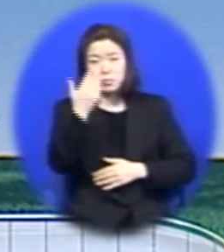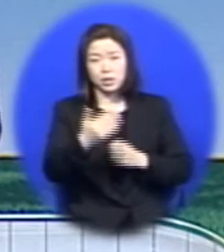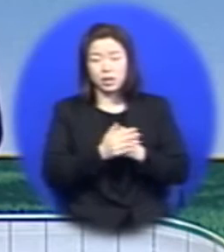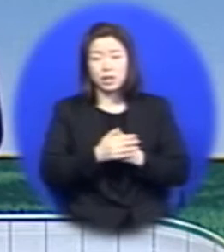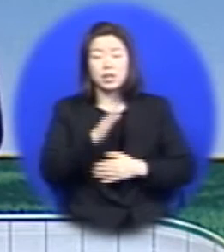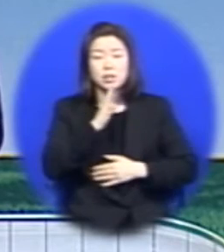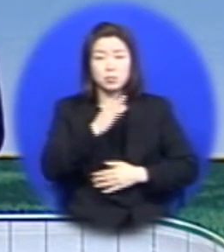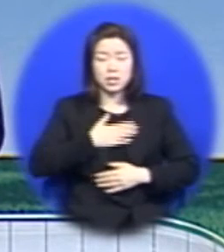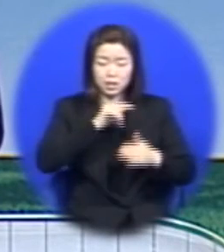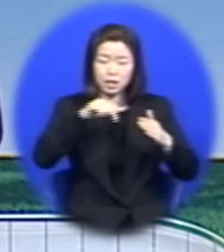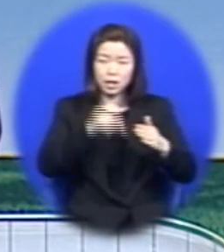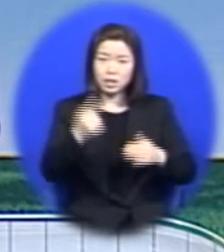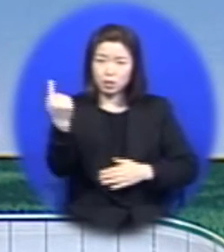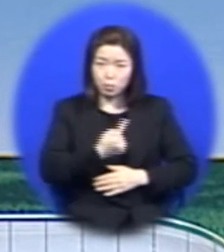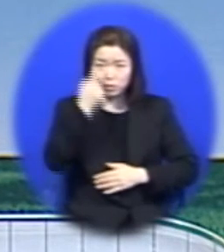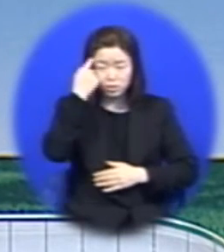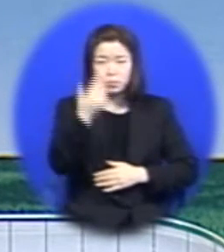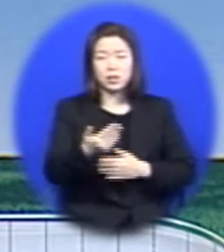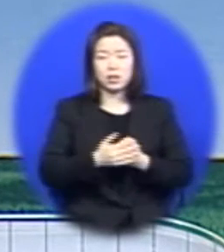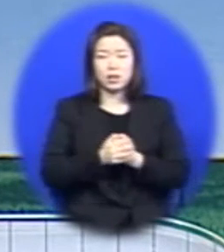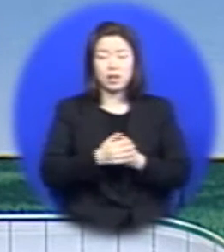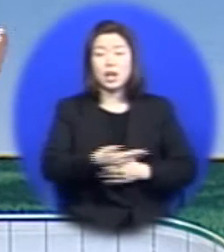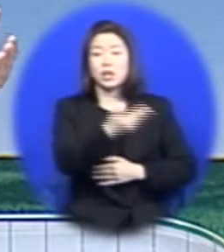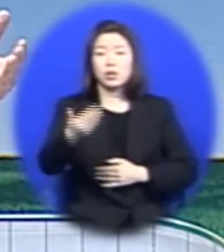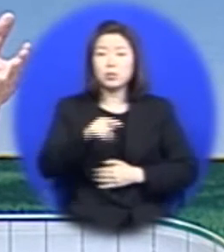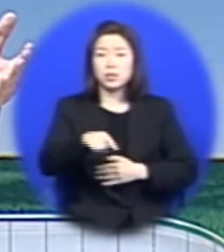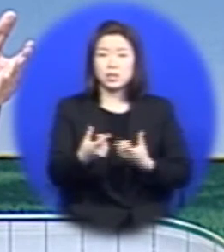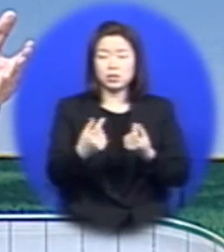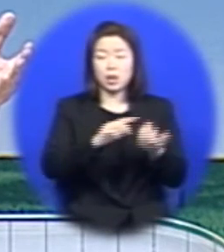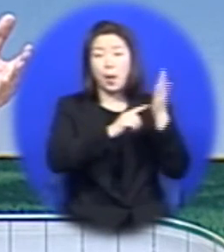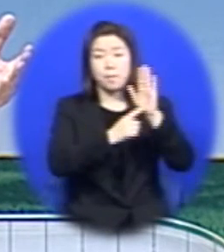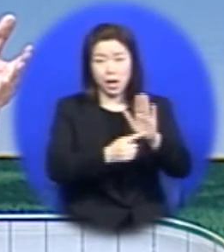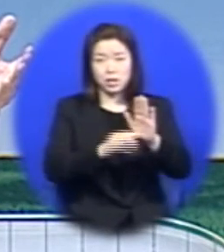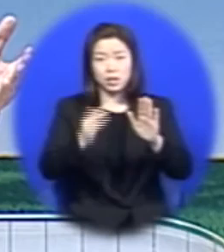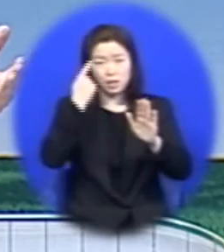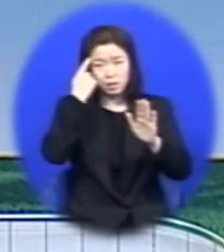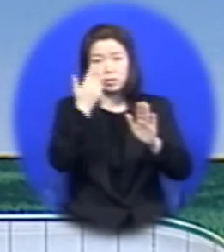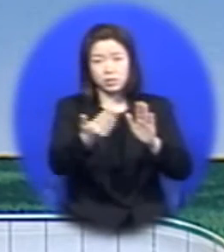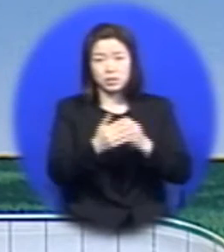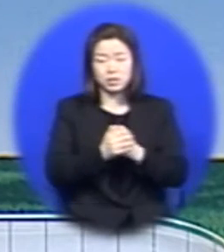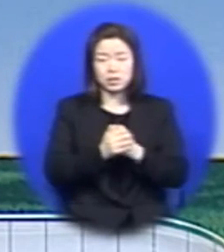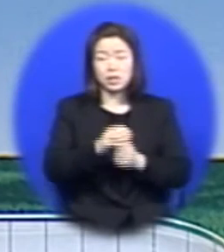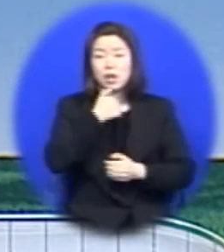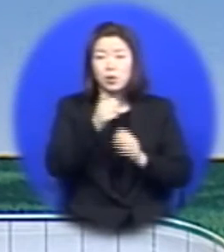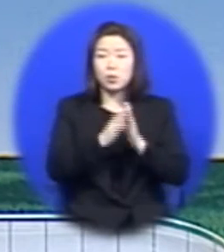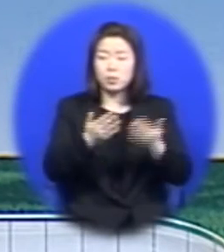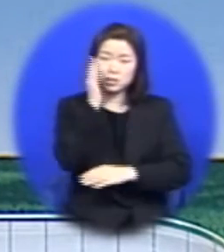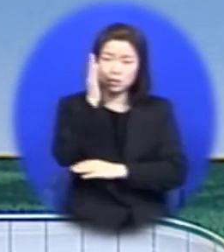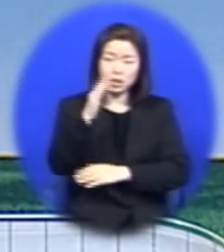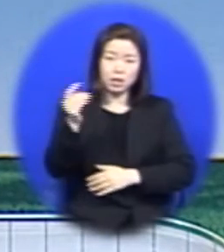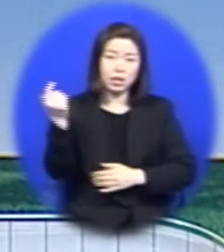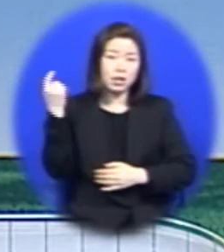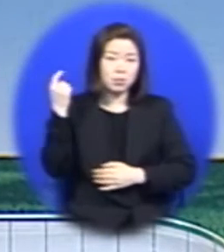정말 제 안에 오셨습니까? 여러분이 그렇게 반응해야 될 것인지 로마서 강해 설교가